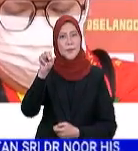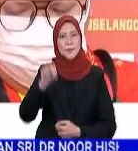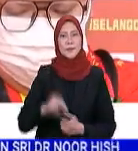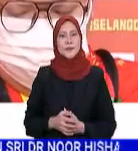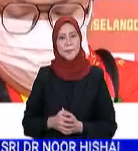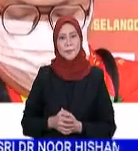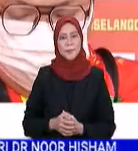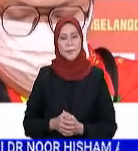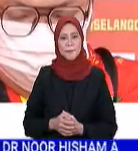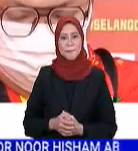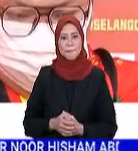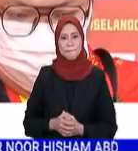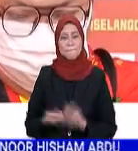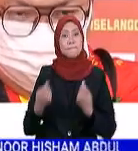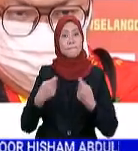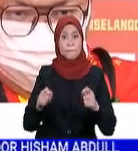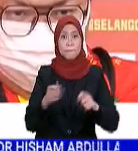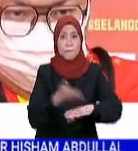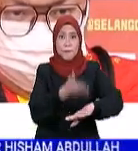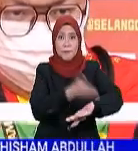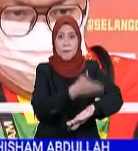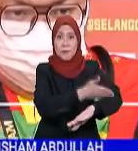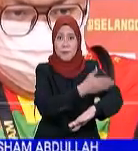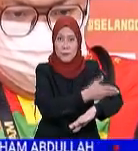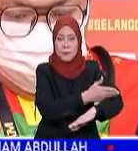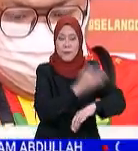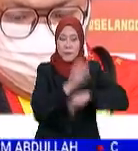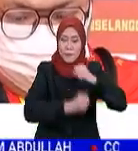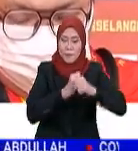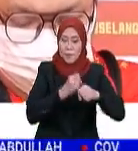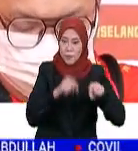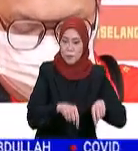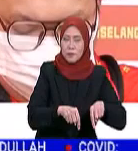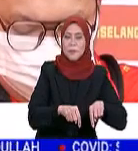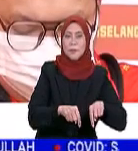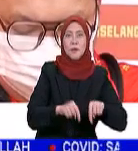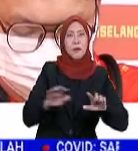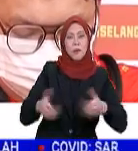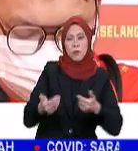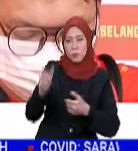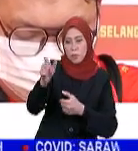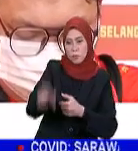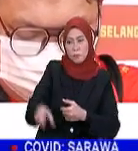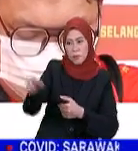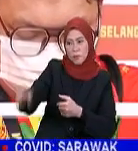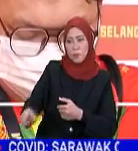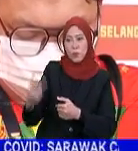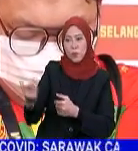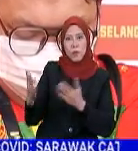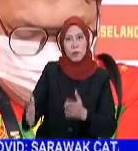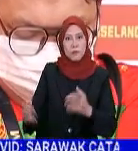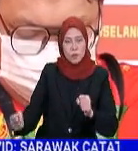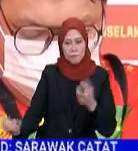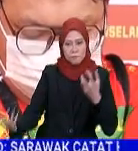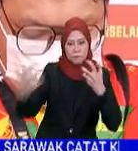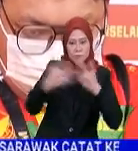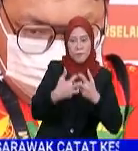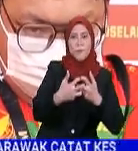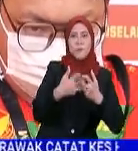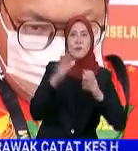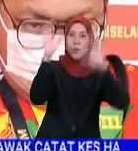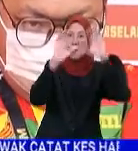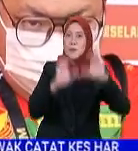Satu perkara yang kita cuba perbaiki pada tahun ini is kita kena mengenal pasti kebolehan mereka untuk adapt dengan Liga Malaysia, dengan cuaca